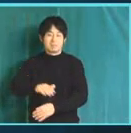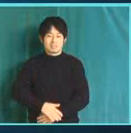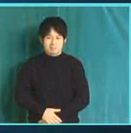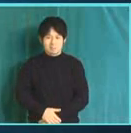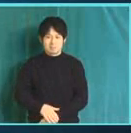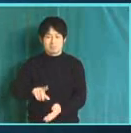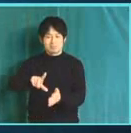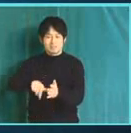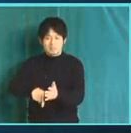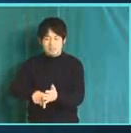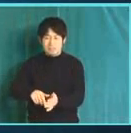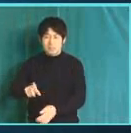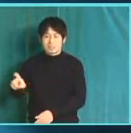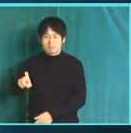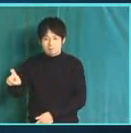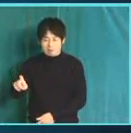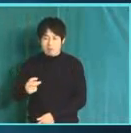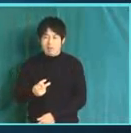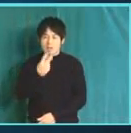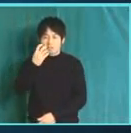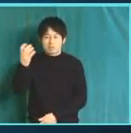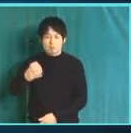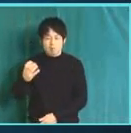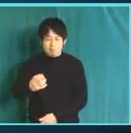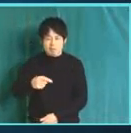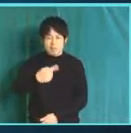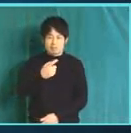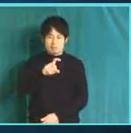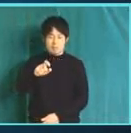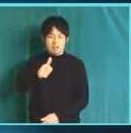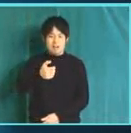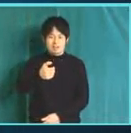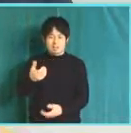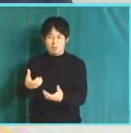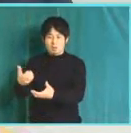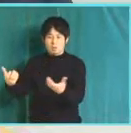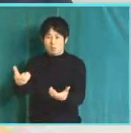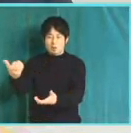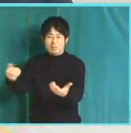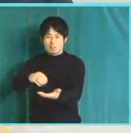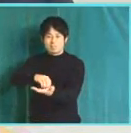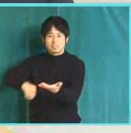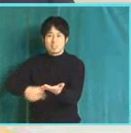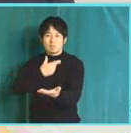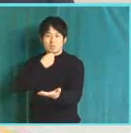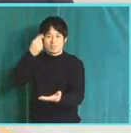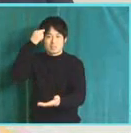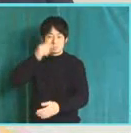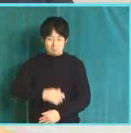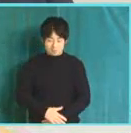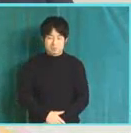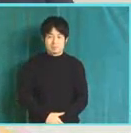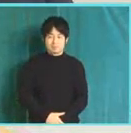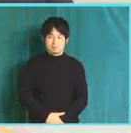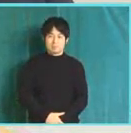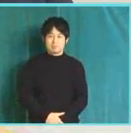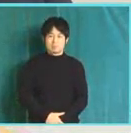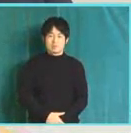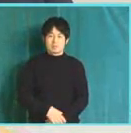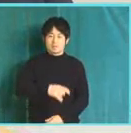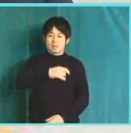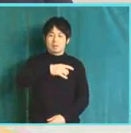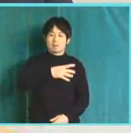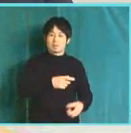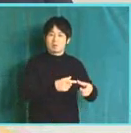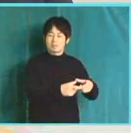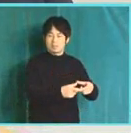に、分別をして種類ごとに分けていただいて、出していただくようにお願いしております。またモバイル